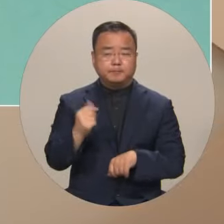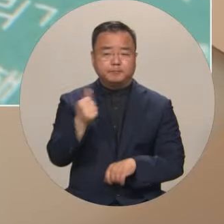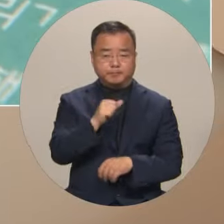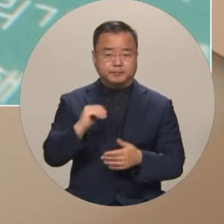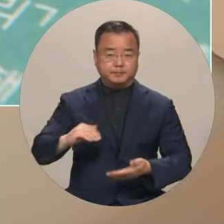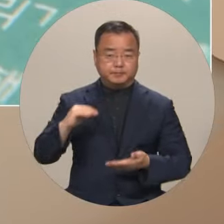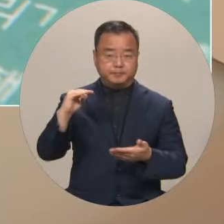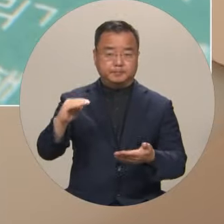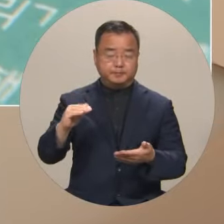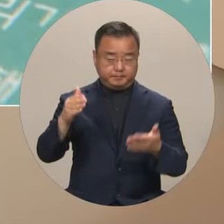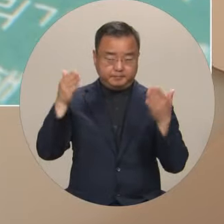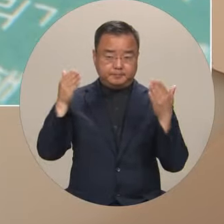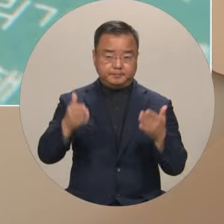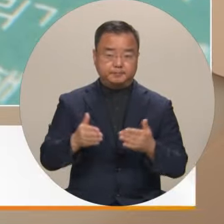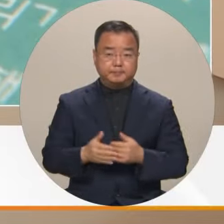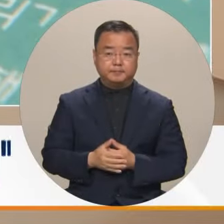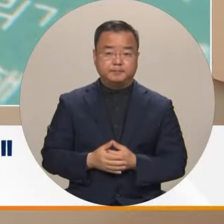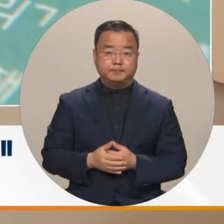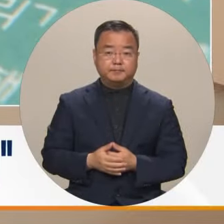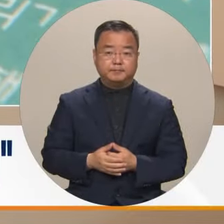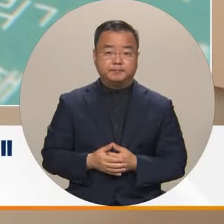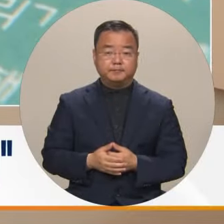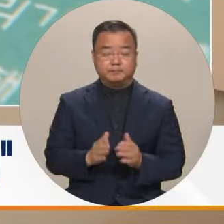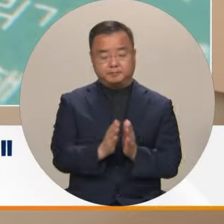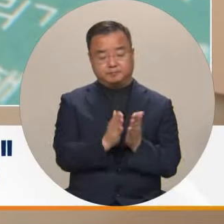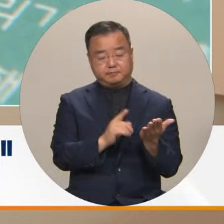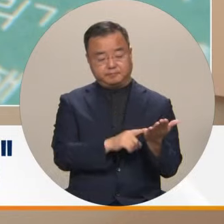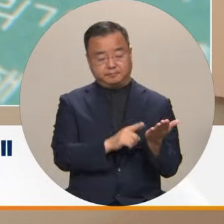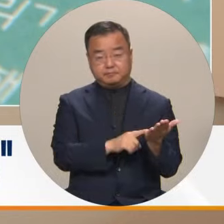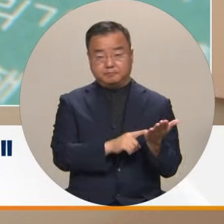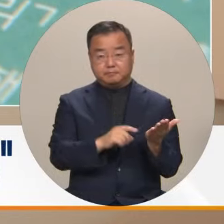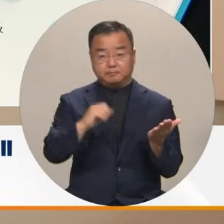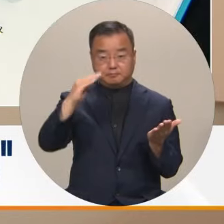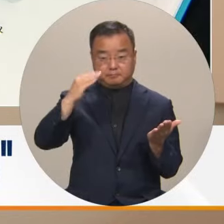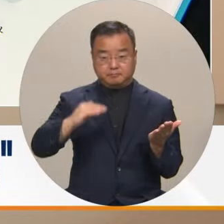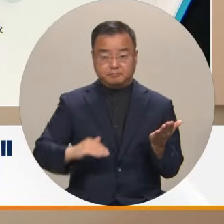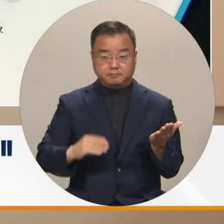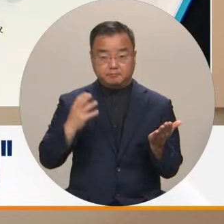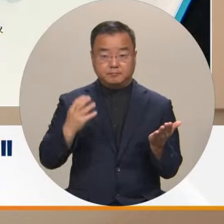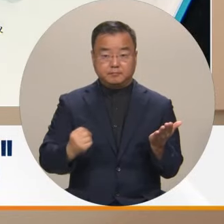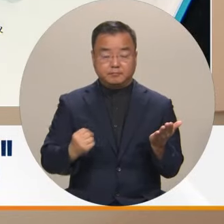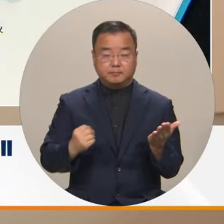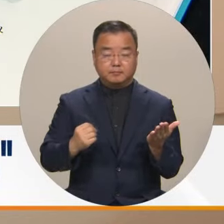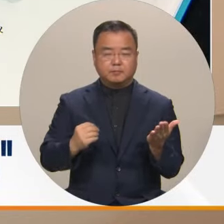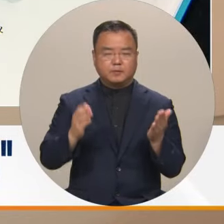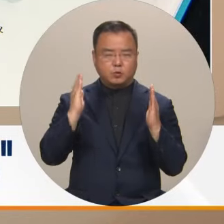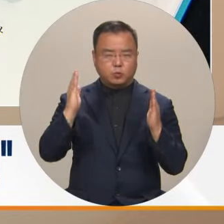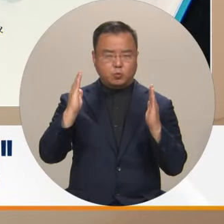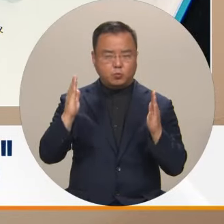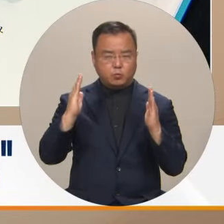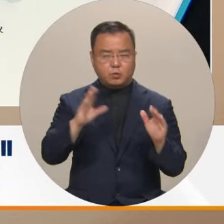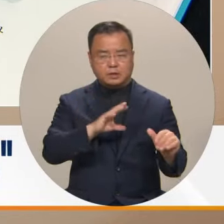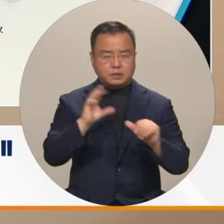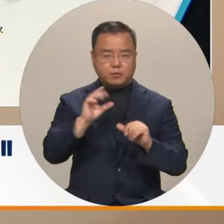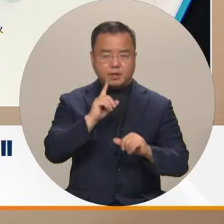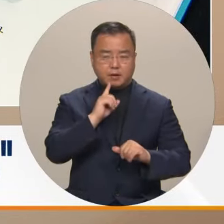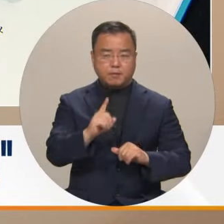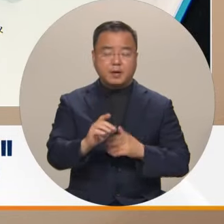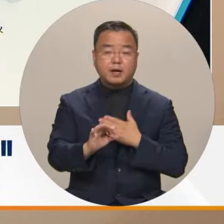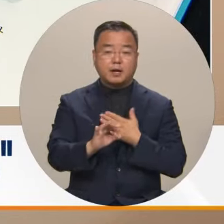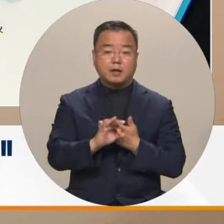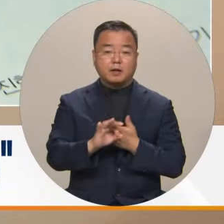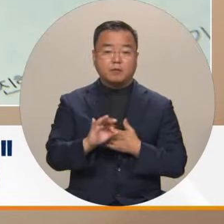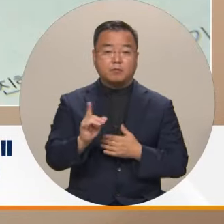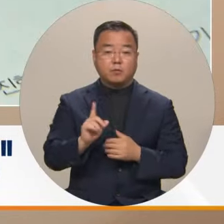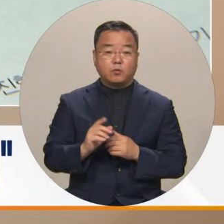두었고요 그래서이 책에서는 이제 그 여러 가지 내용들이 들어가는데 우리가 보통 수업에 활용한다 그러면 보통 수업 중으로